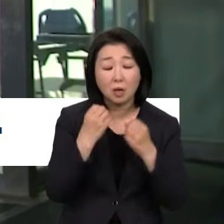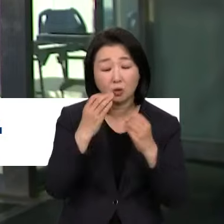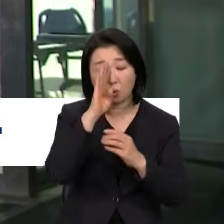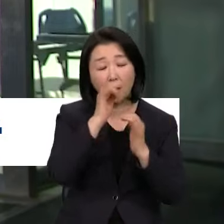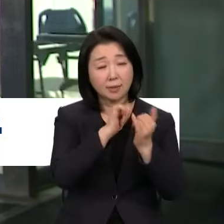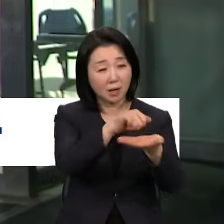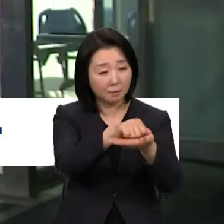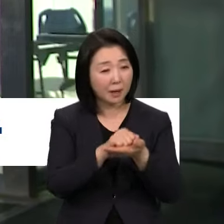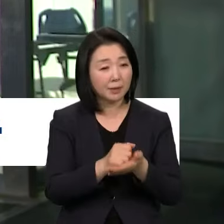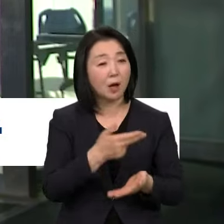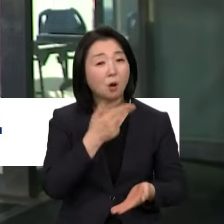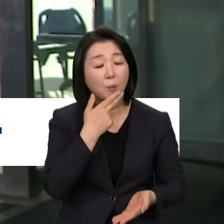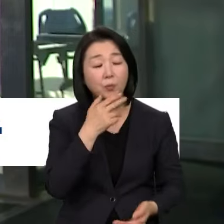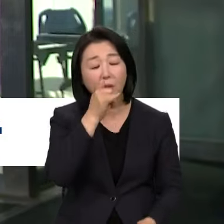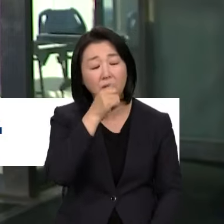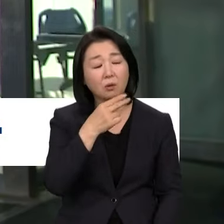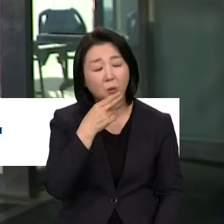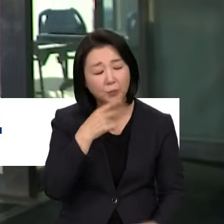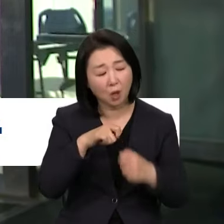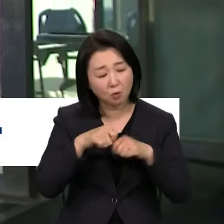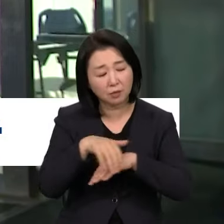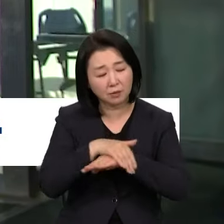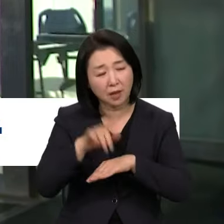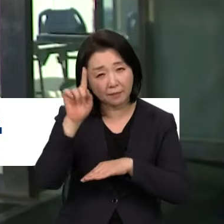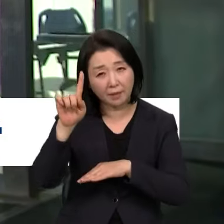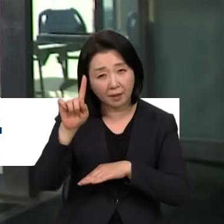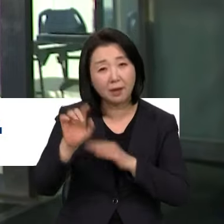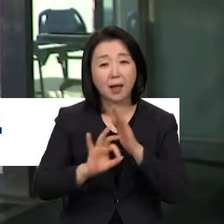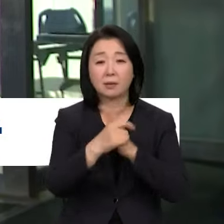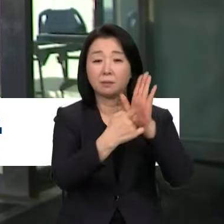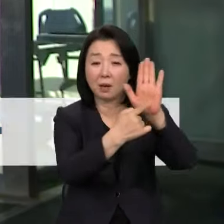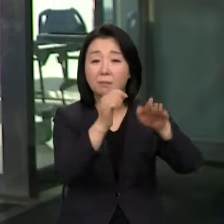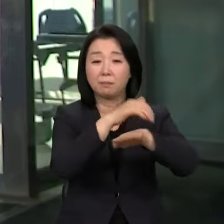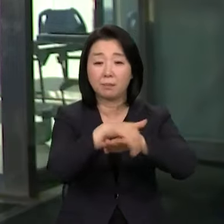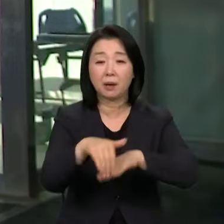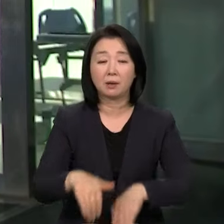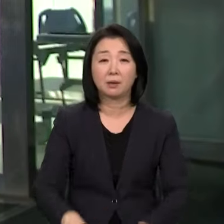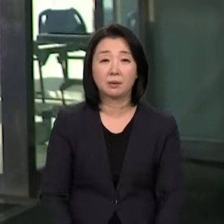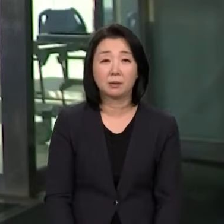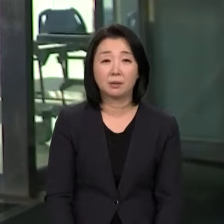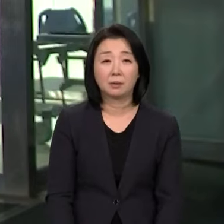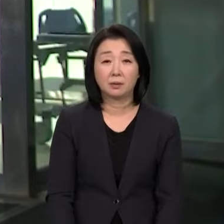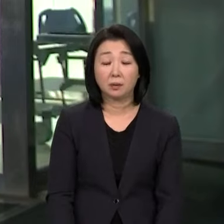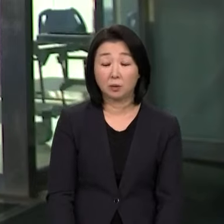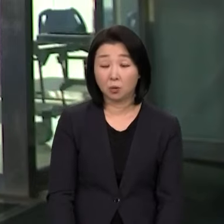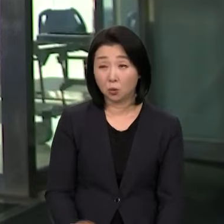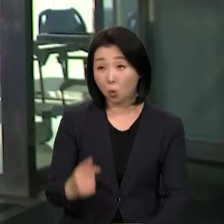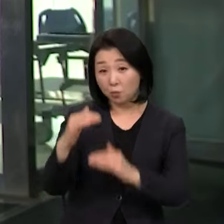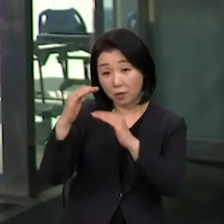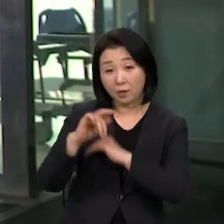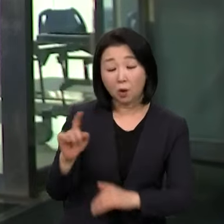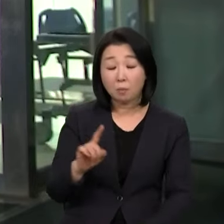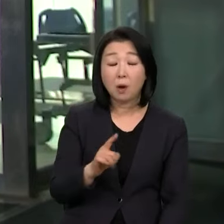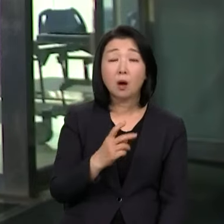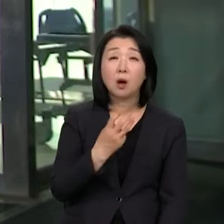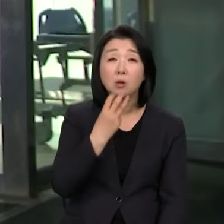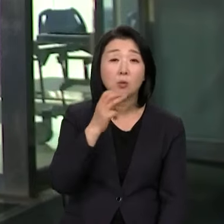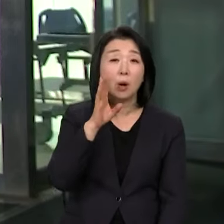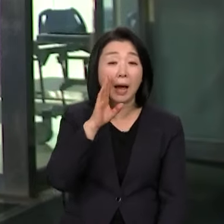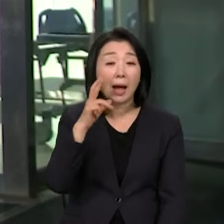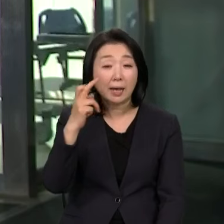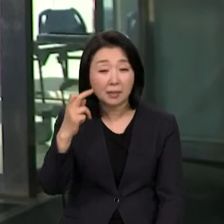안 받을지 등 구체적인 계획은 내일 오전에 발표할 예정입니다. 조금 전 들어온 소식인데 서울 아산병원은 다음